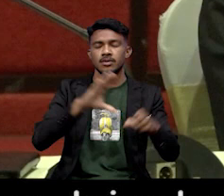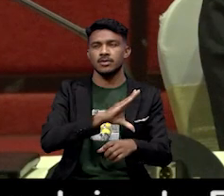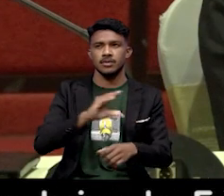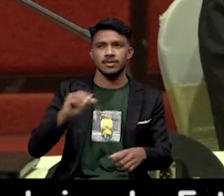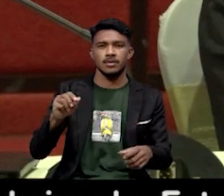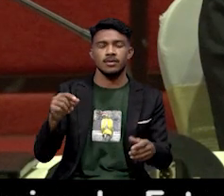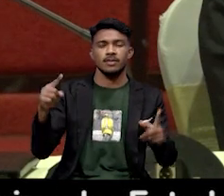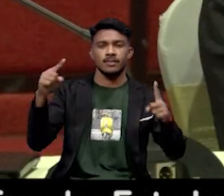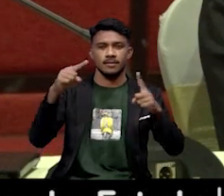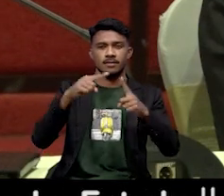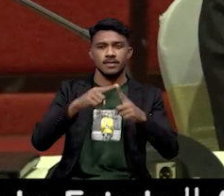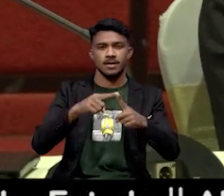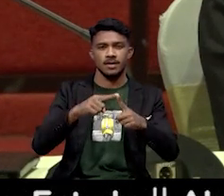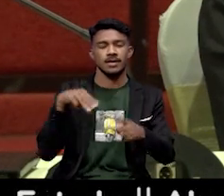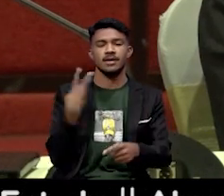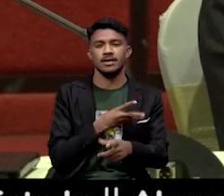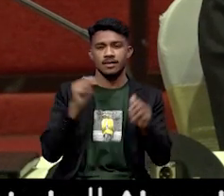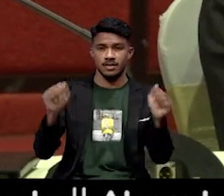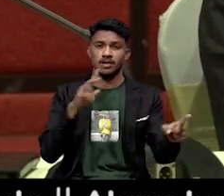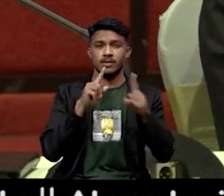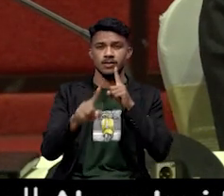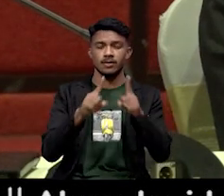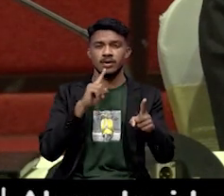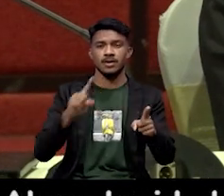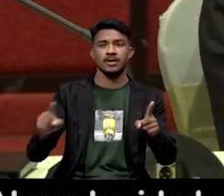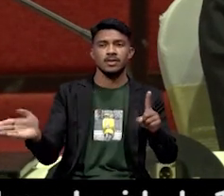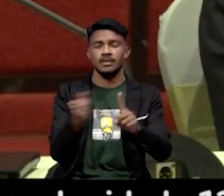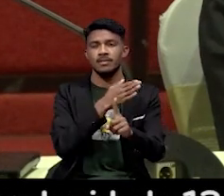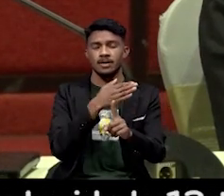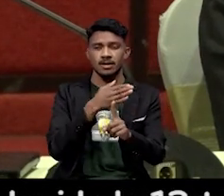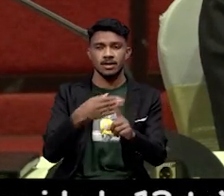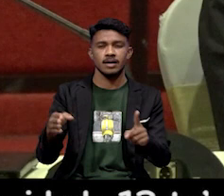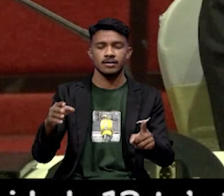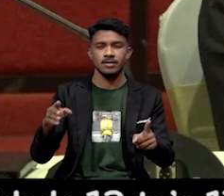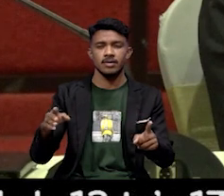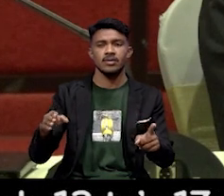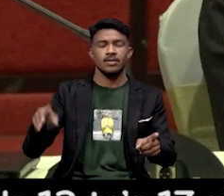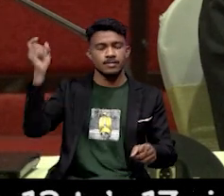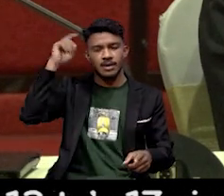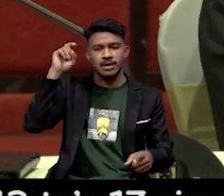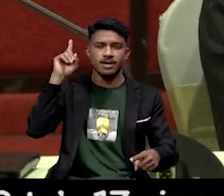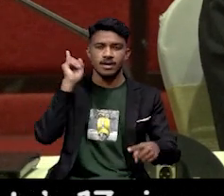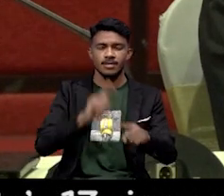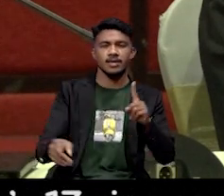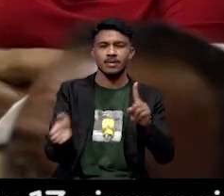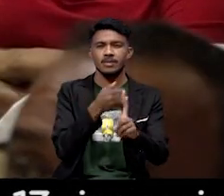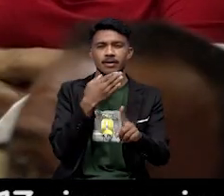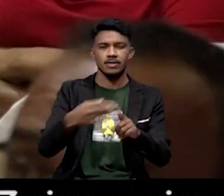ma vita bene che è andata baku sai matene la bene sai dicton i